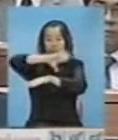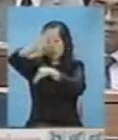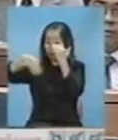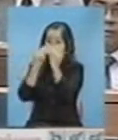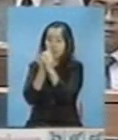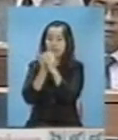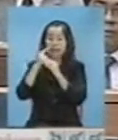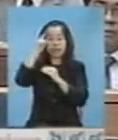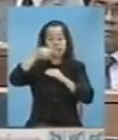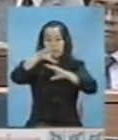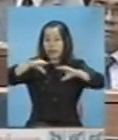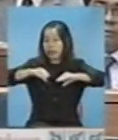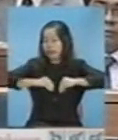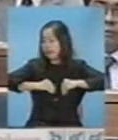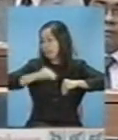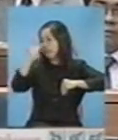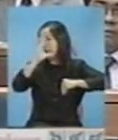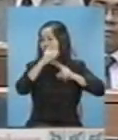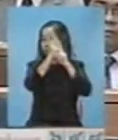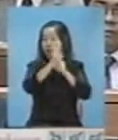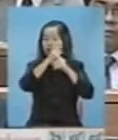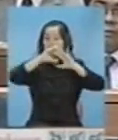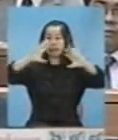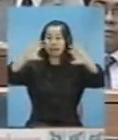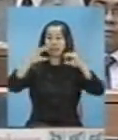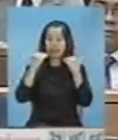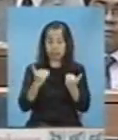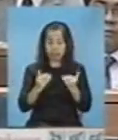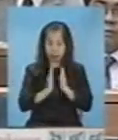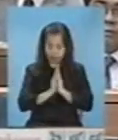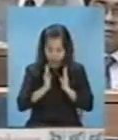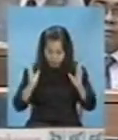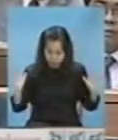บับตามข้อเสนอของรัฐบาลในครั้งนี้ครับขอบคุณครับท่านประธานครับ